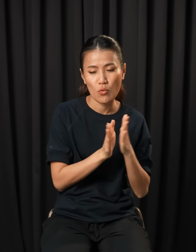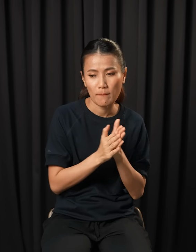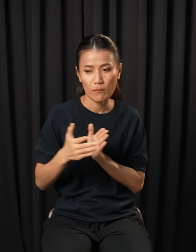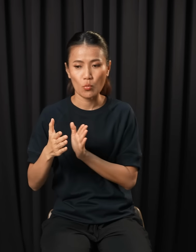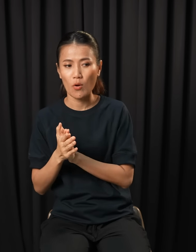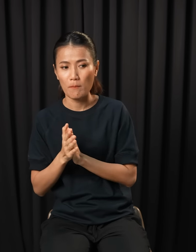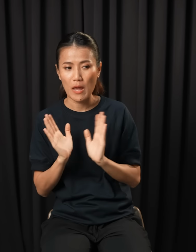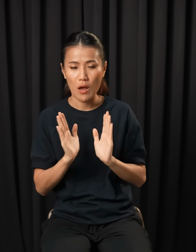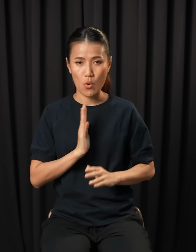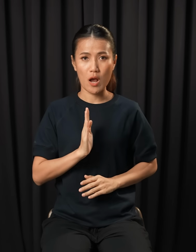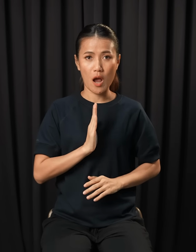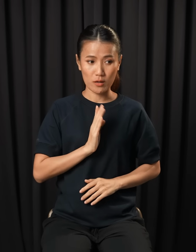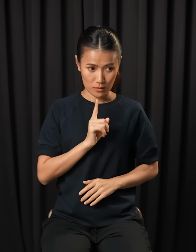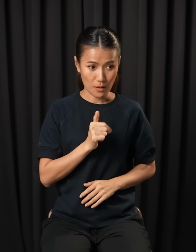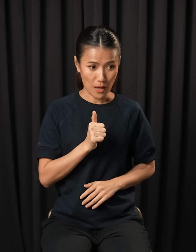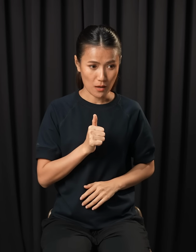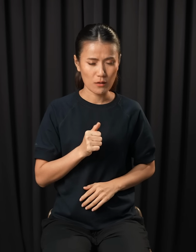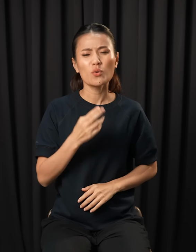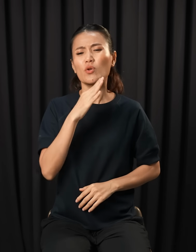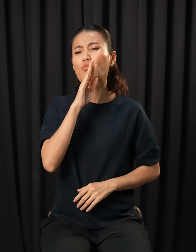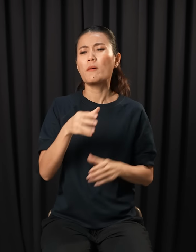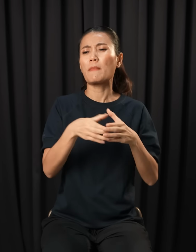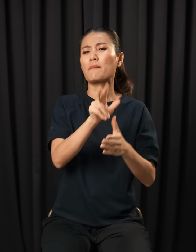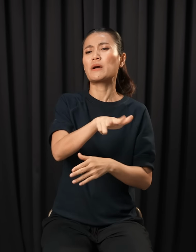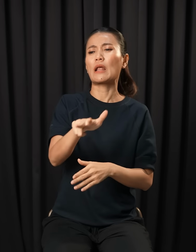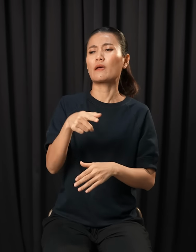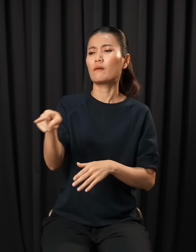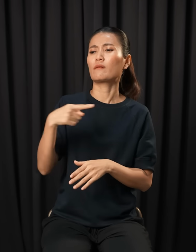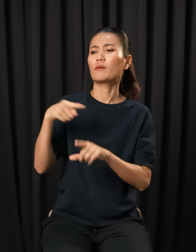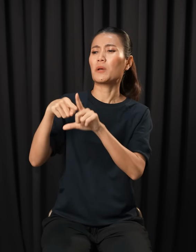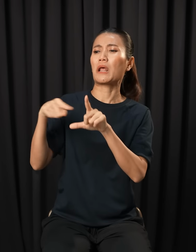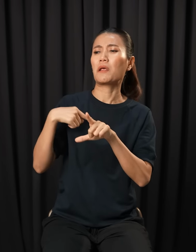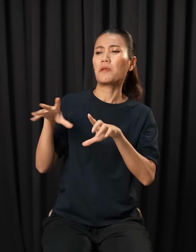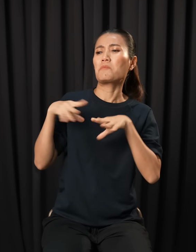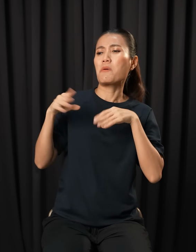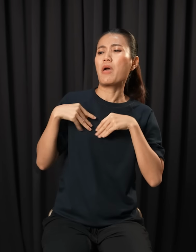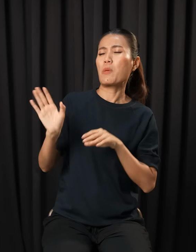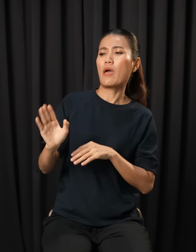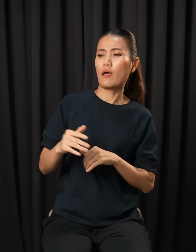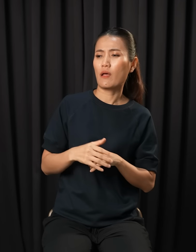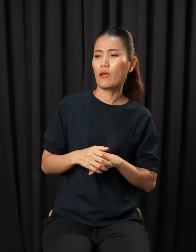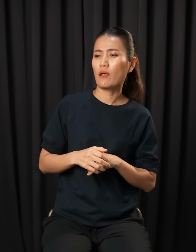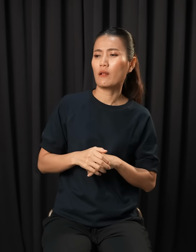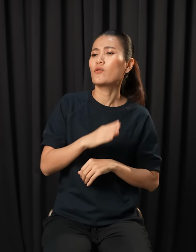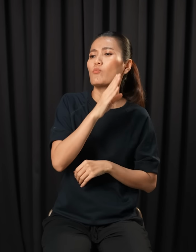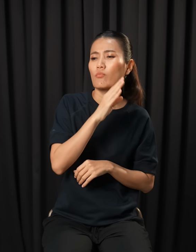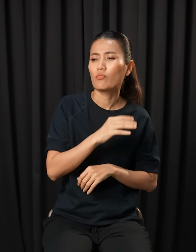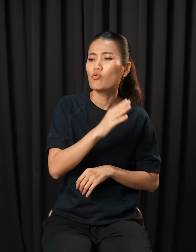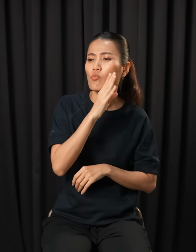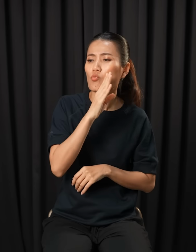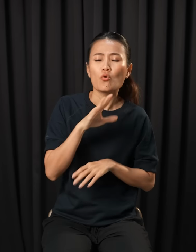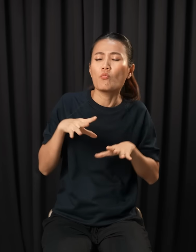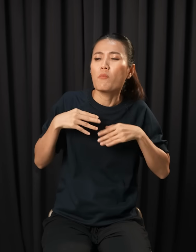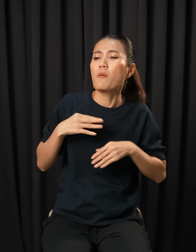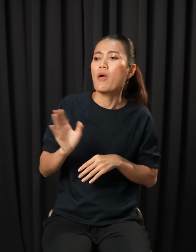รรคไม่ฝ่ายค้านและไม่รัฐบาลได้ไหมหมายความอย่างนี้หมายความว่าอย่างนี้คือเพื่อไทยเขาไม่เอาเราอ่ะนะเอาง่ายๆอย่